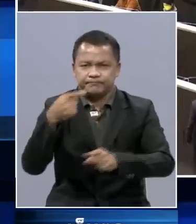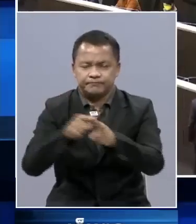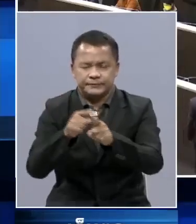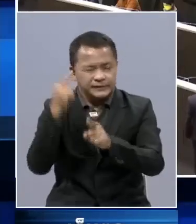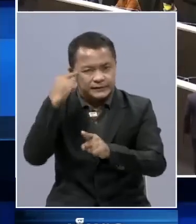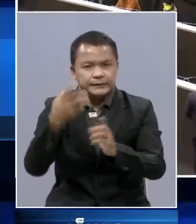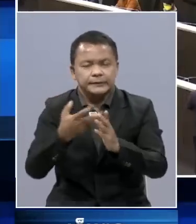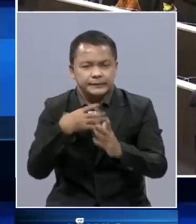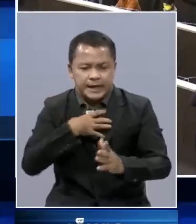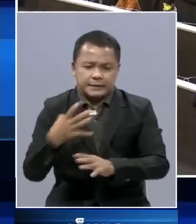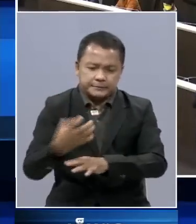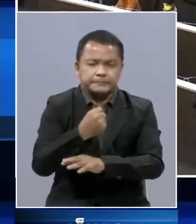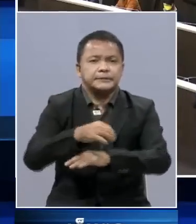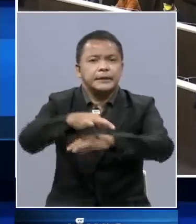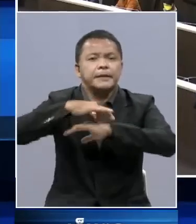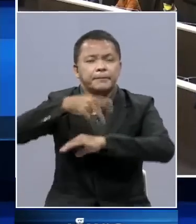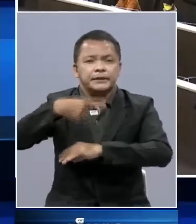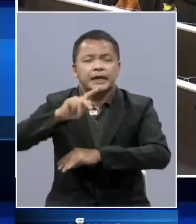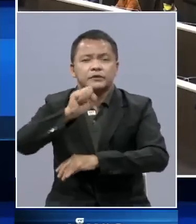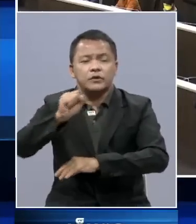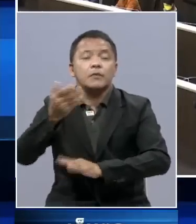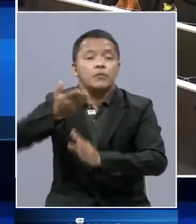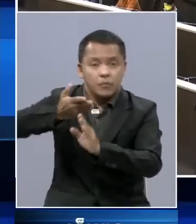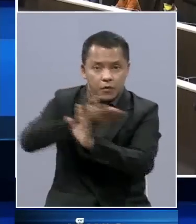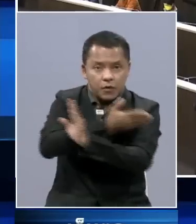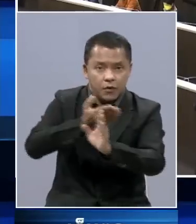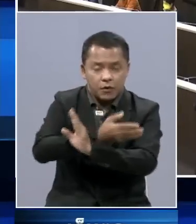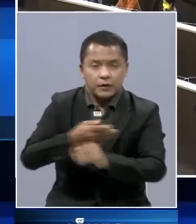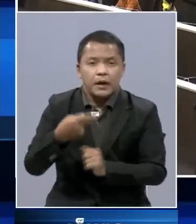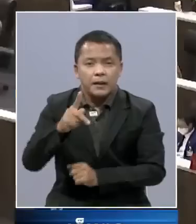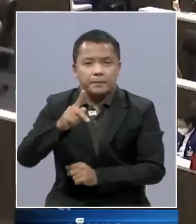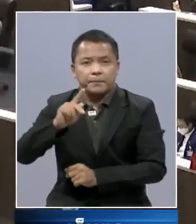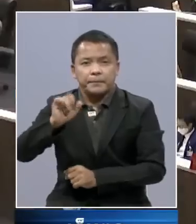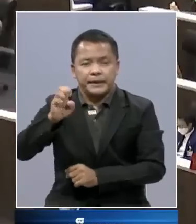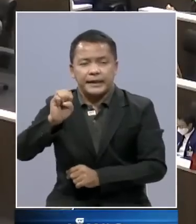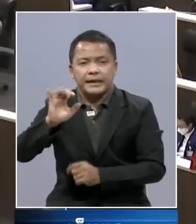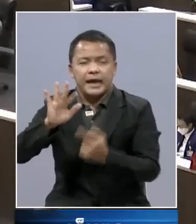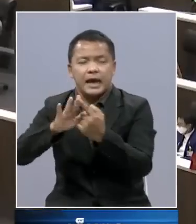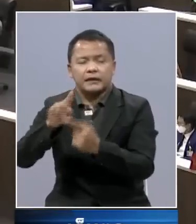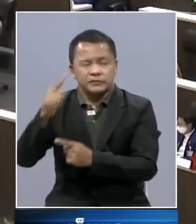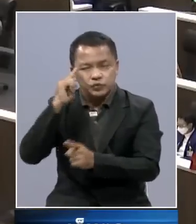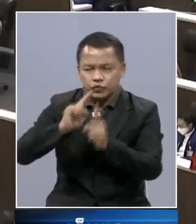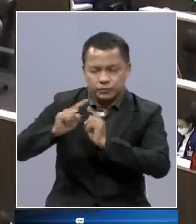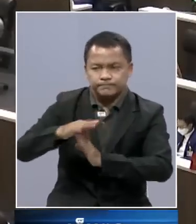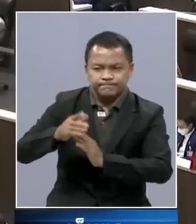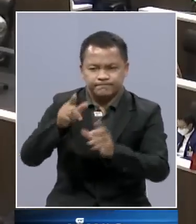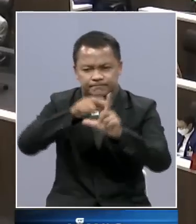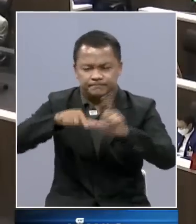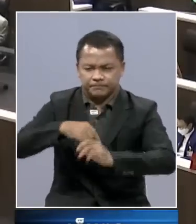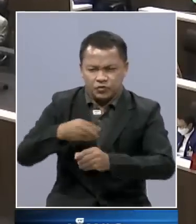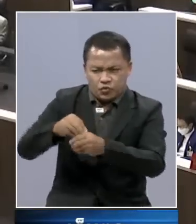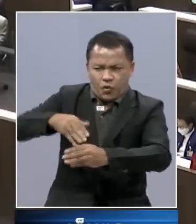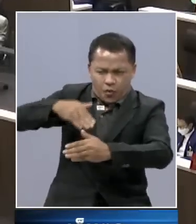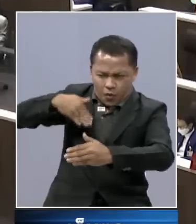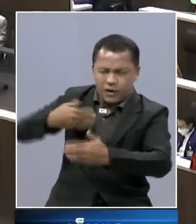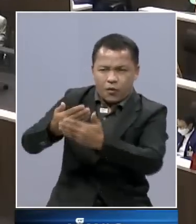ะแย่งเก้าอี้ในส่วนนี้กันอยู่เนี่ยนะครับแล้วก็ก่อนหน้านี้เองเนี่ยคุณปิยบุตรออกมาให้ความเห็นว่าโอ้โหก้าวไกลนี่ถอยมันจะถอยยังไง